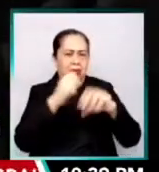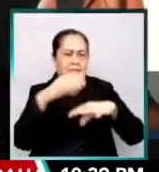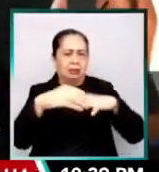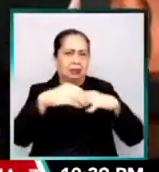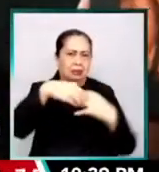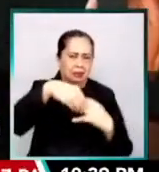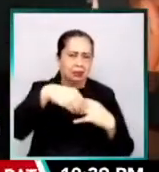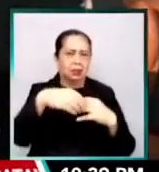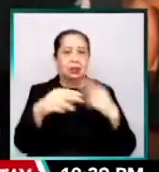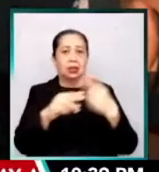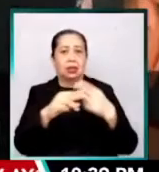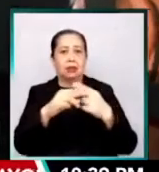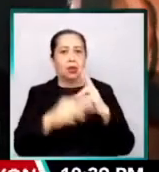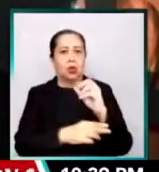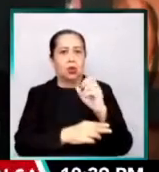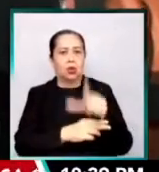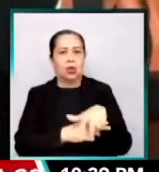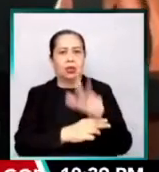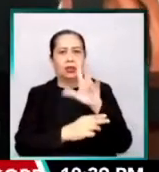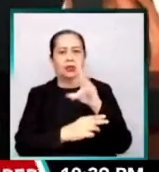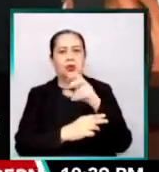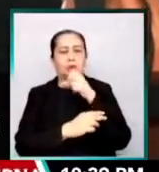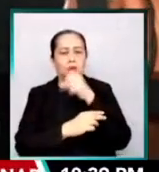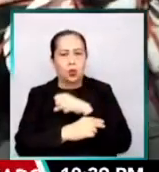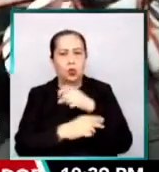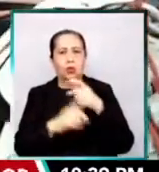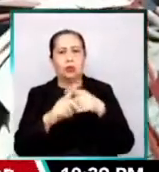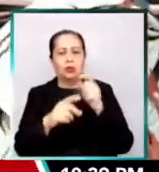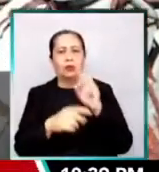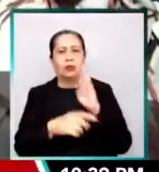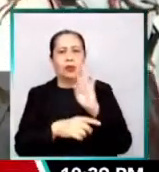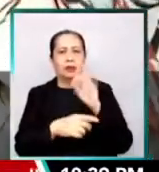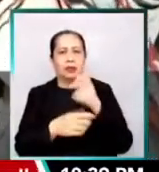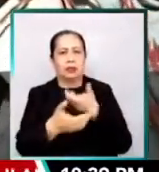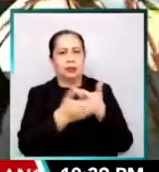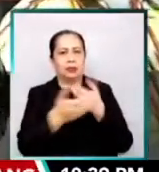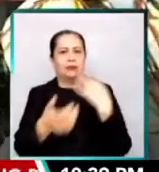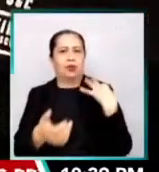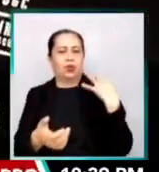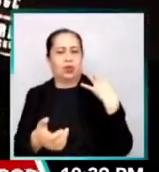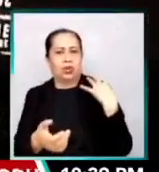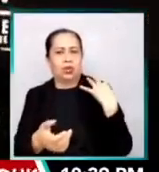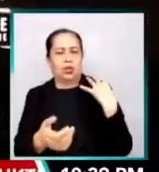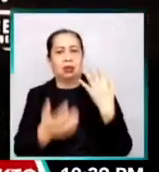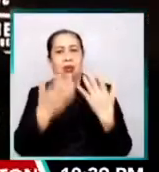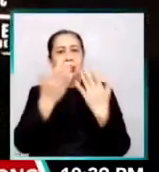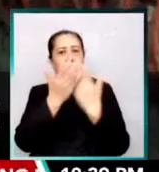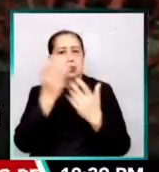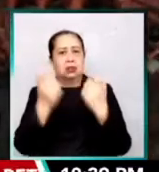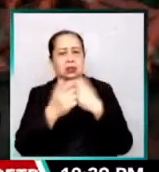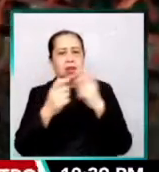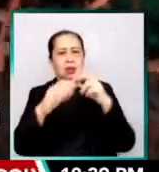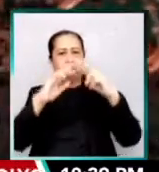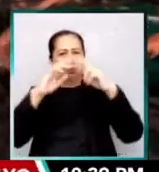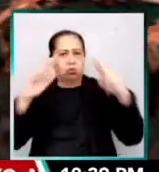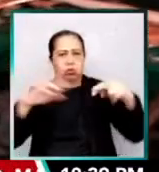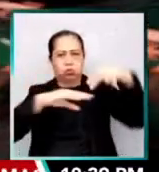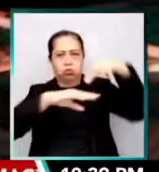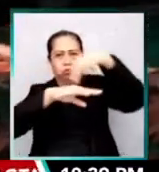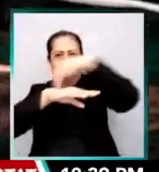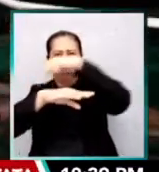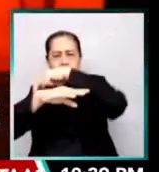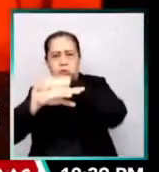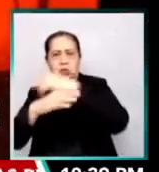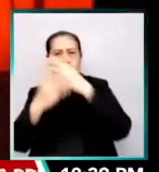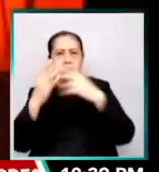Cipriano, 37 years old, nang hagon ay naging fire volunteer. Sa tindi ng sunog ang ilang bombero sa bubong na pumuesto, meron din sa ibabaw ng